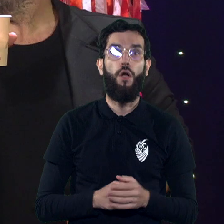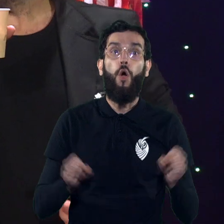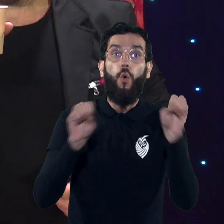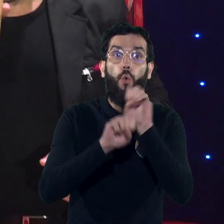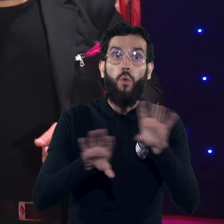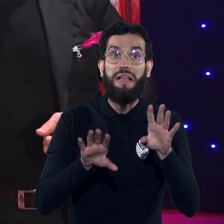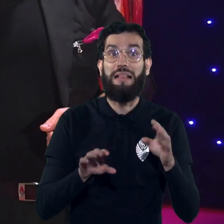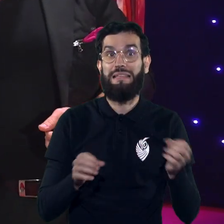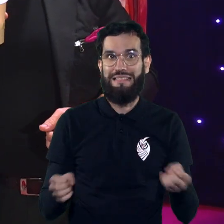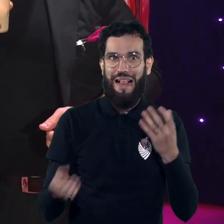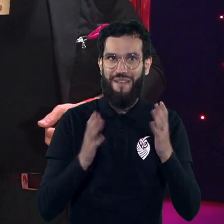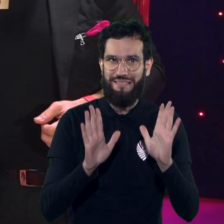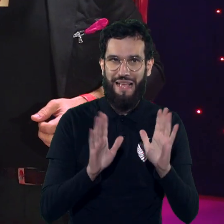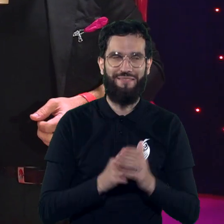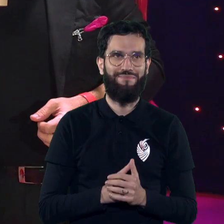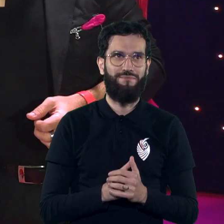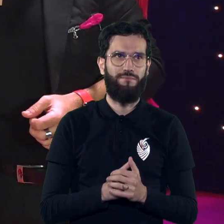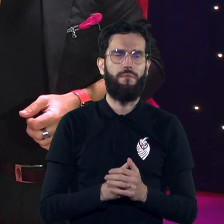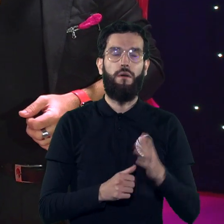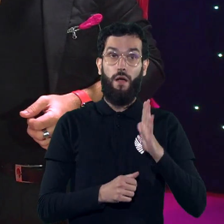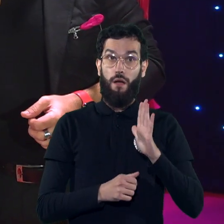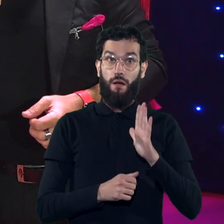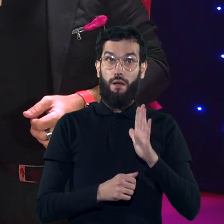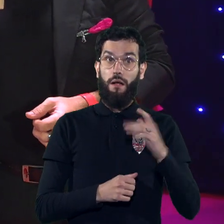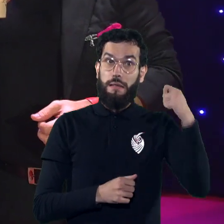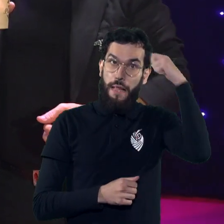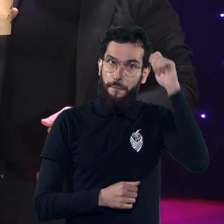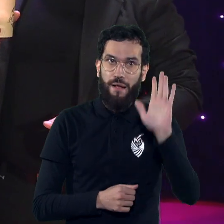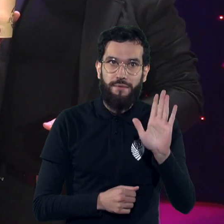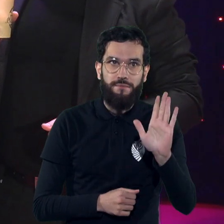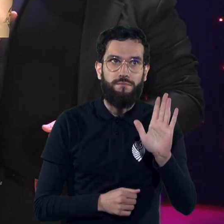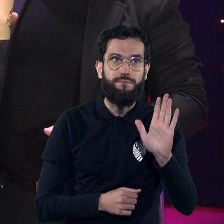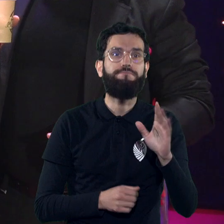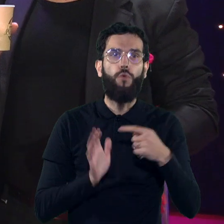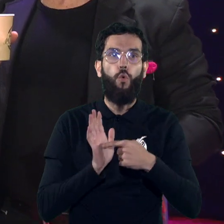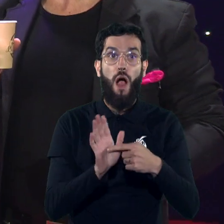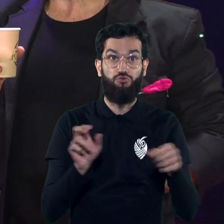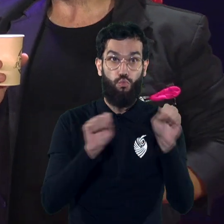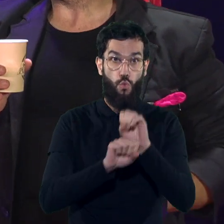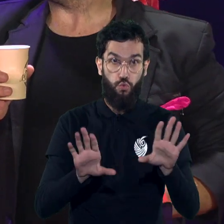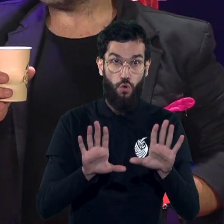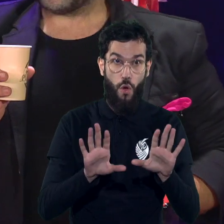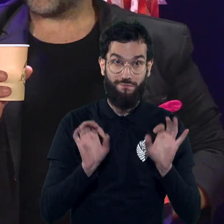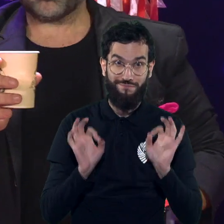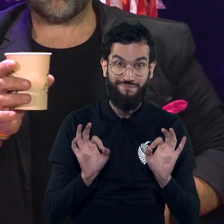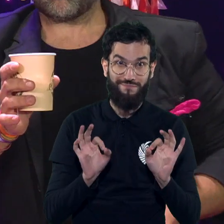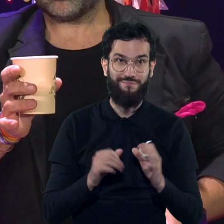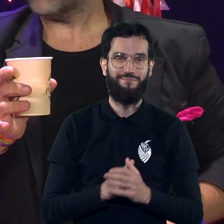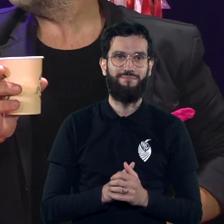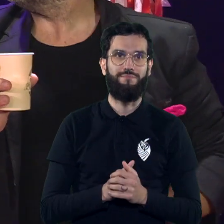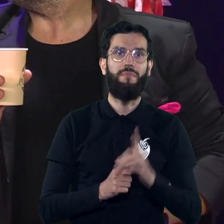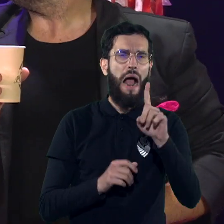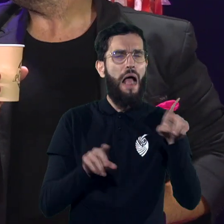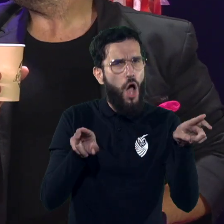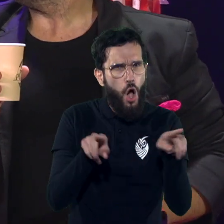kúzelného Silvestra. Tak. Inak počkať, mám taký nápad, nebudeme piť tú vodu. Ukážem ti jedno kúzlo. Som ale musíš, to budeme umývať.